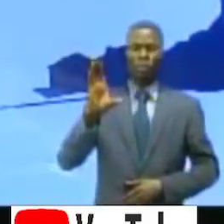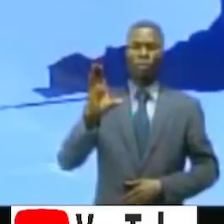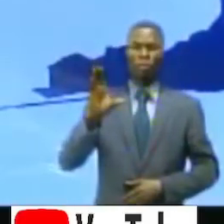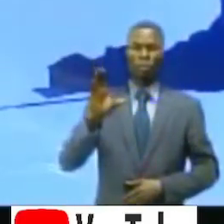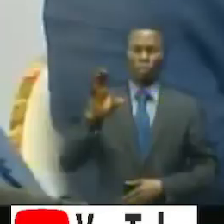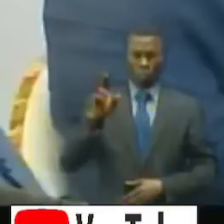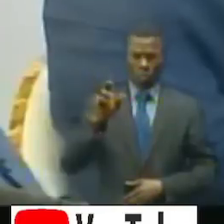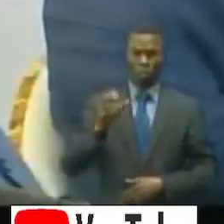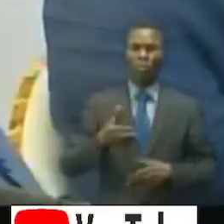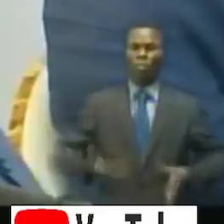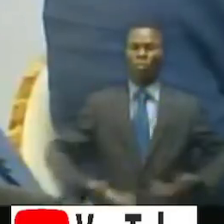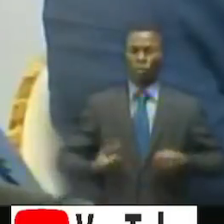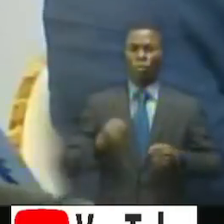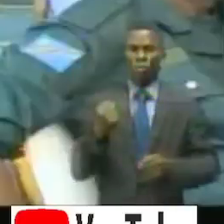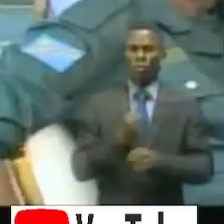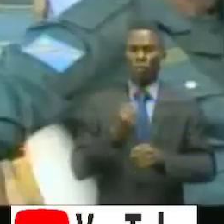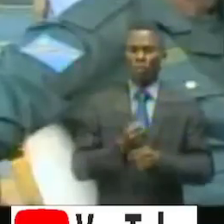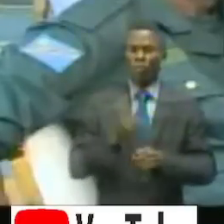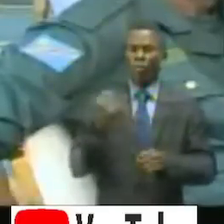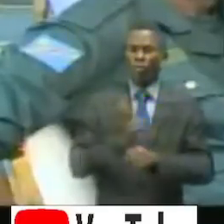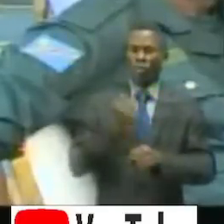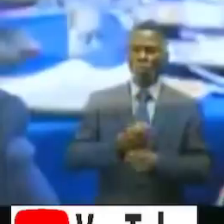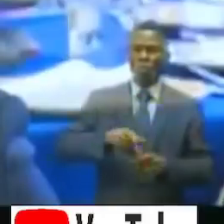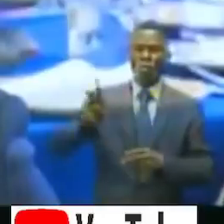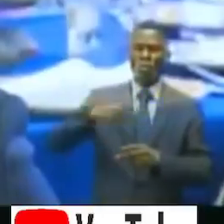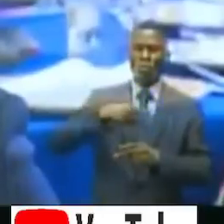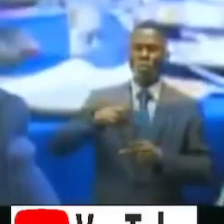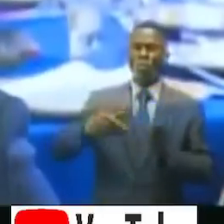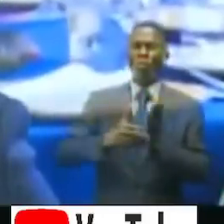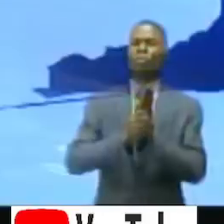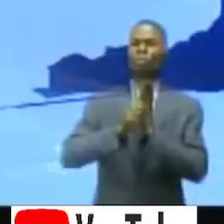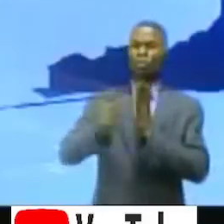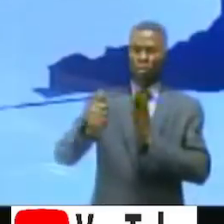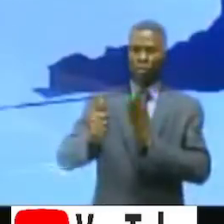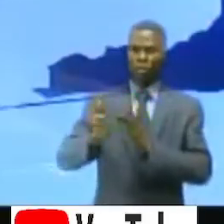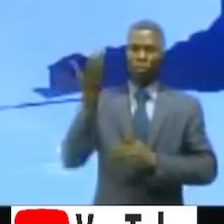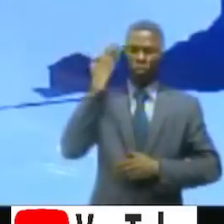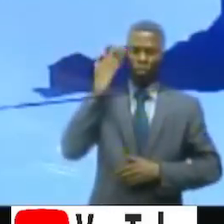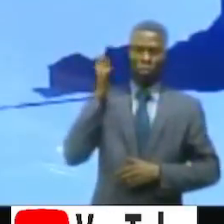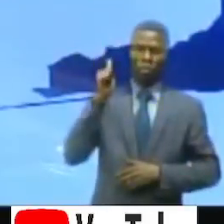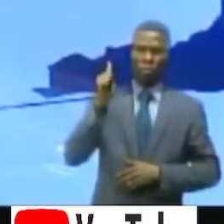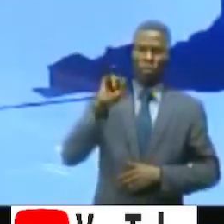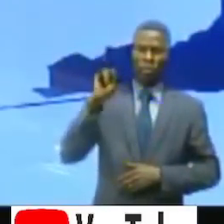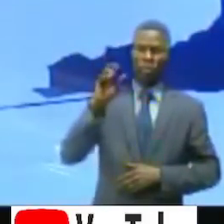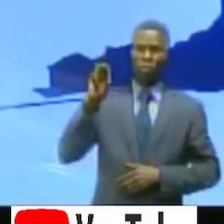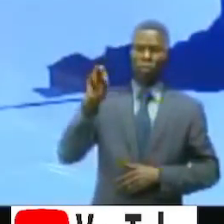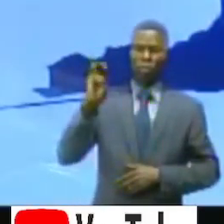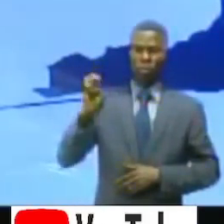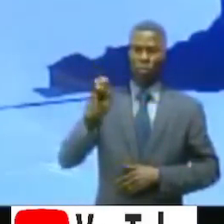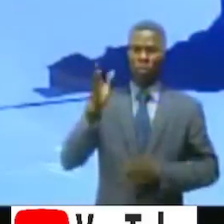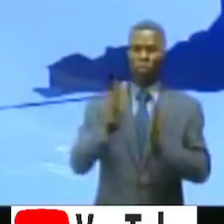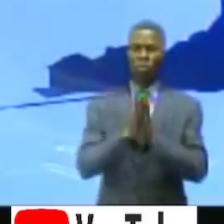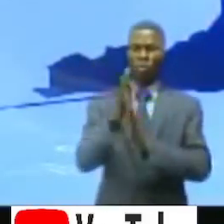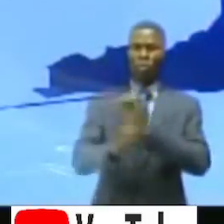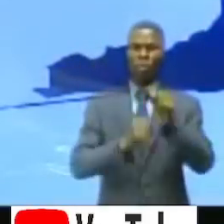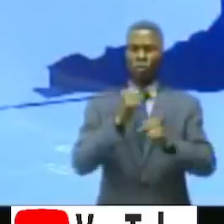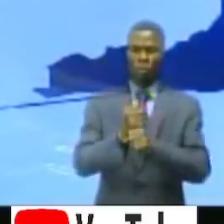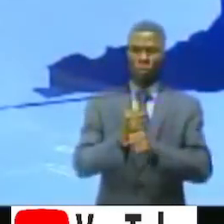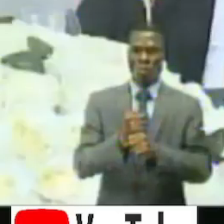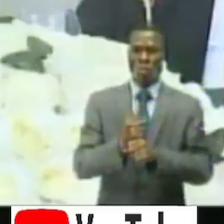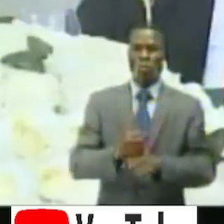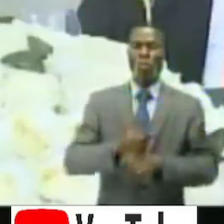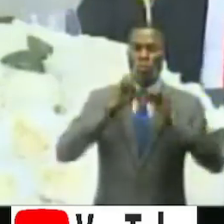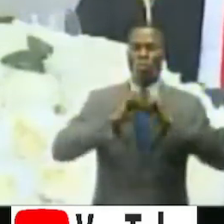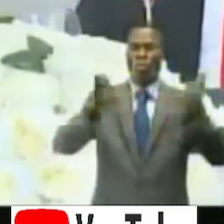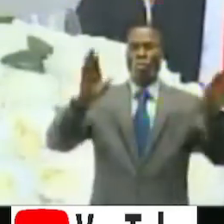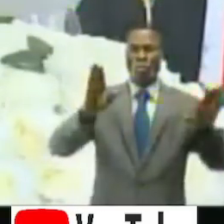a salué le travail professionnel et surtout de terrain que produit Aimé Mutombo. 10 ans de l'émission RDC Développement, ça ramasse